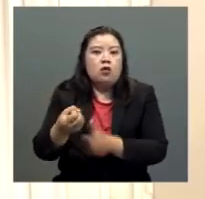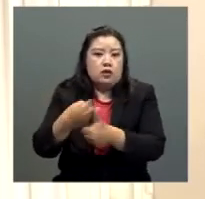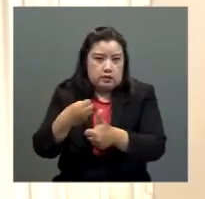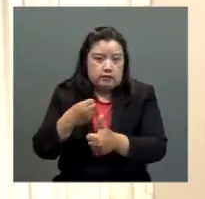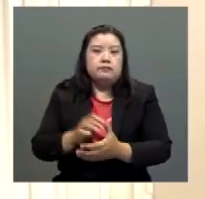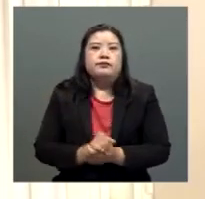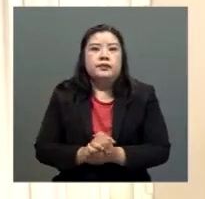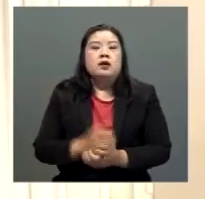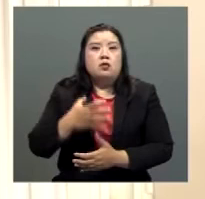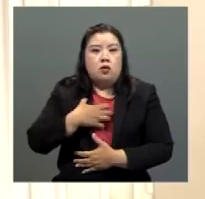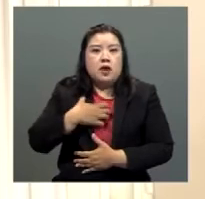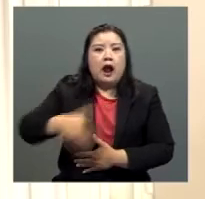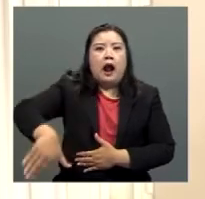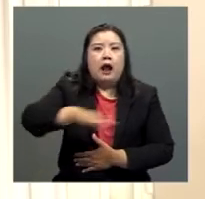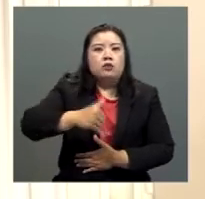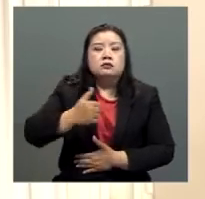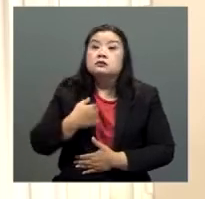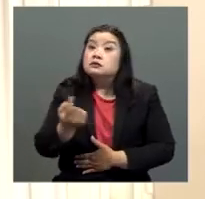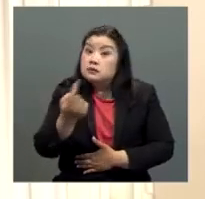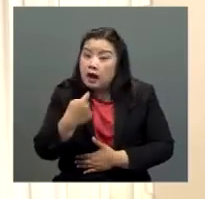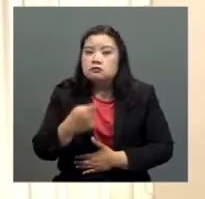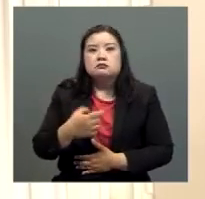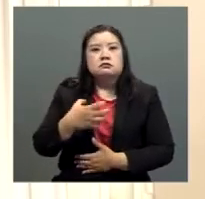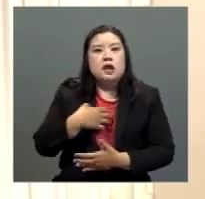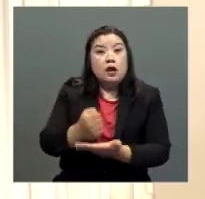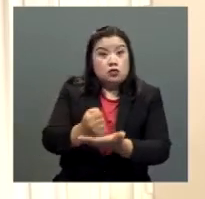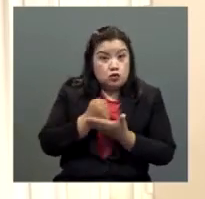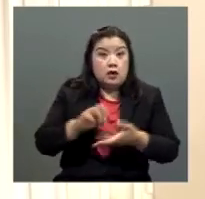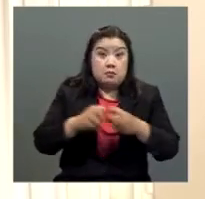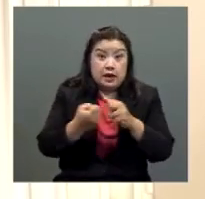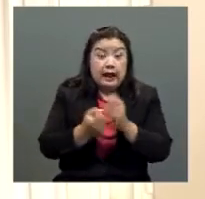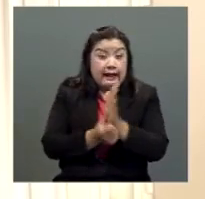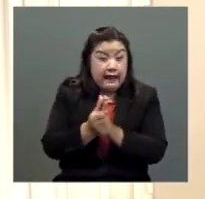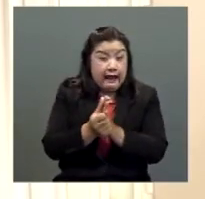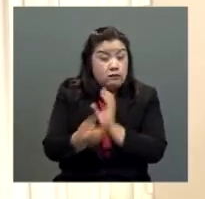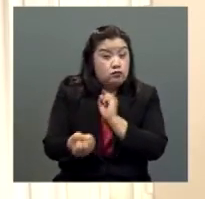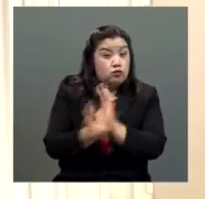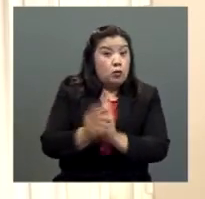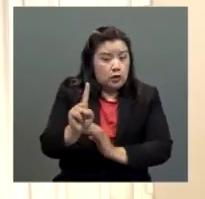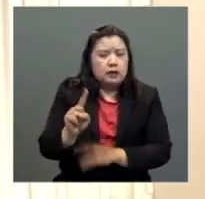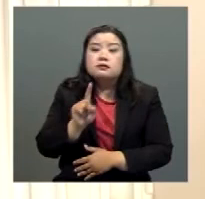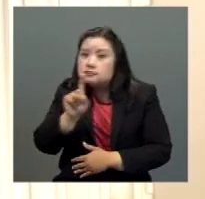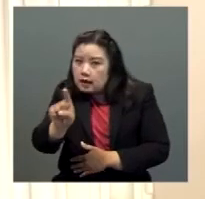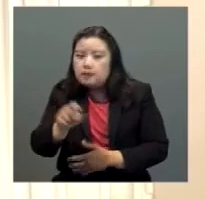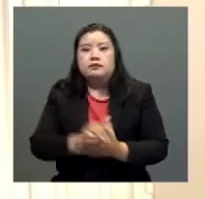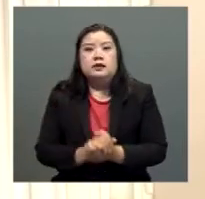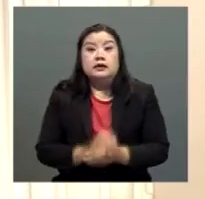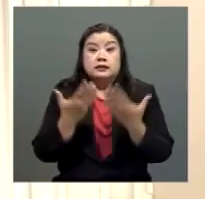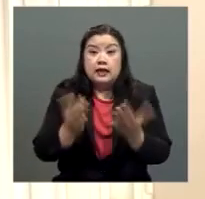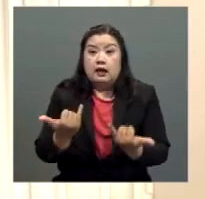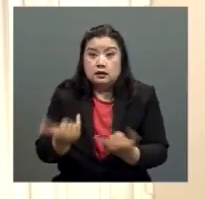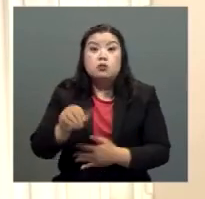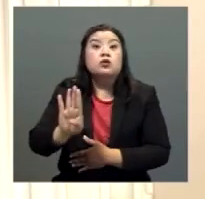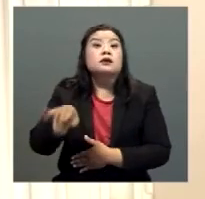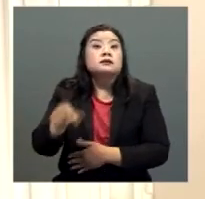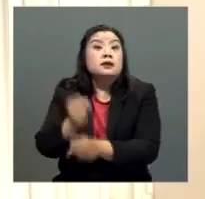าพวกท่านต้องการที่จะร่วมมีบทบาทในการแก้ปัญหาครั้งนี้อย่างไรรวมทั้งสิ่งที่ท่านได้ทำไปแล้วและ